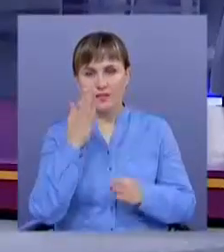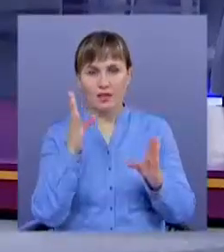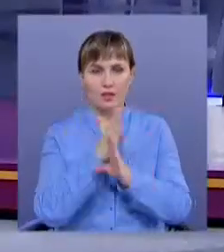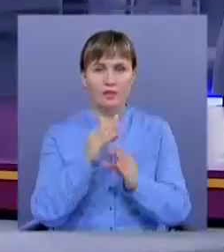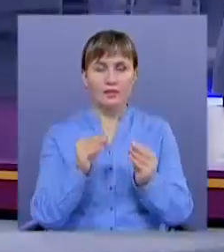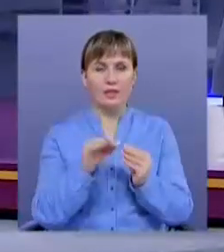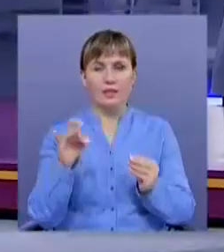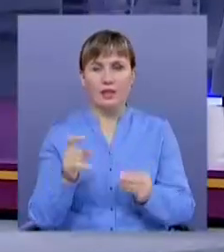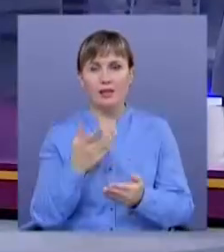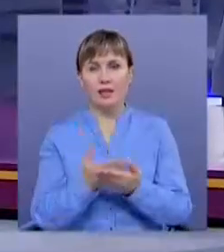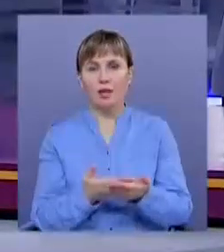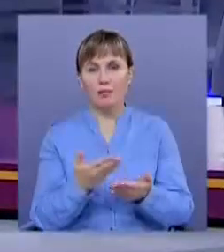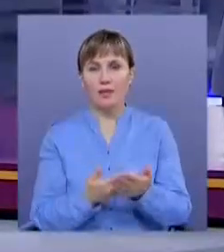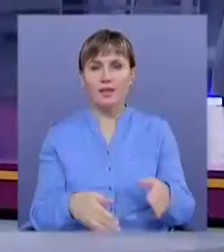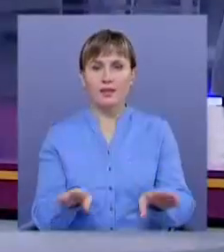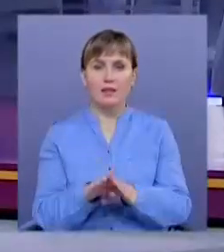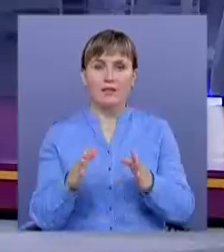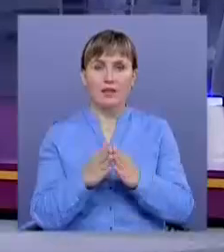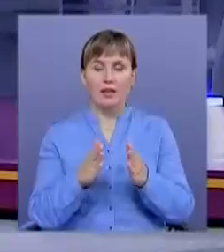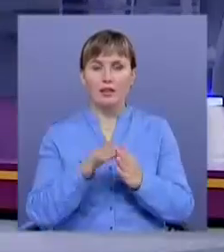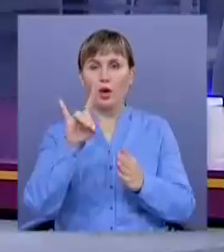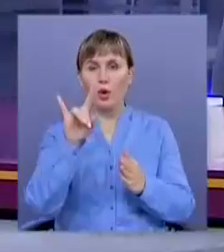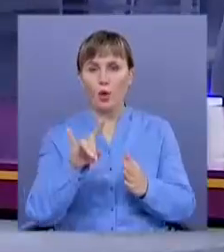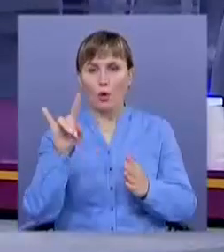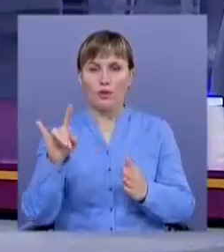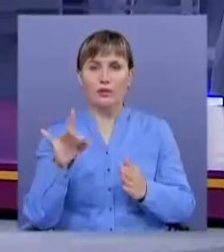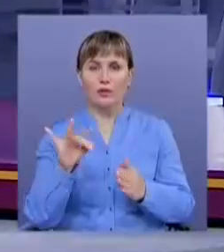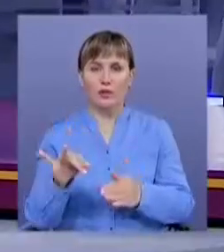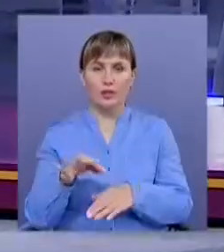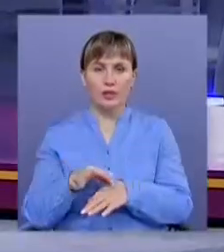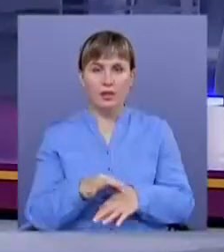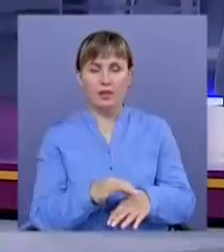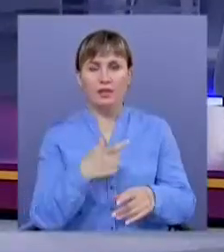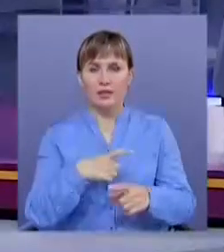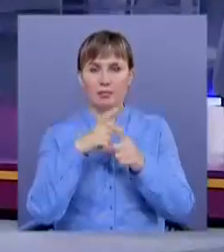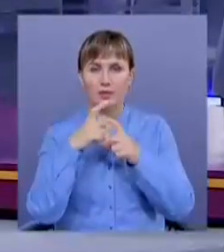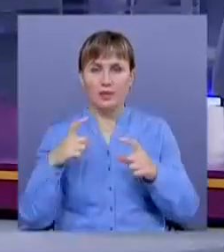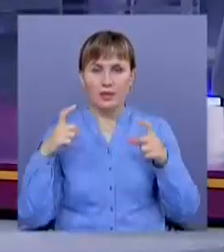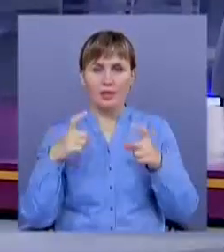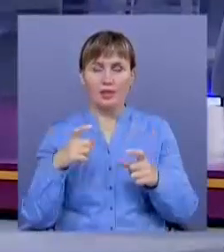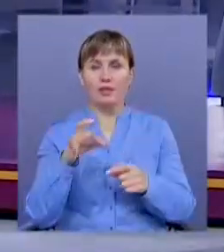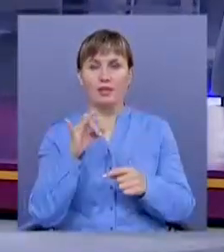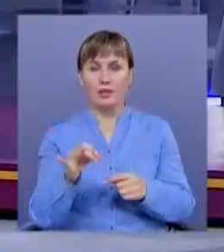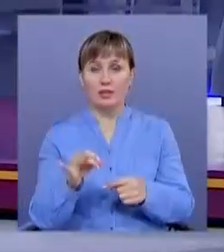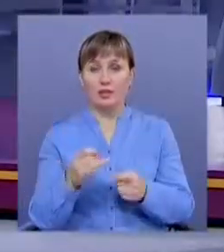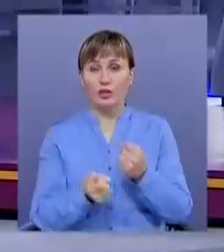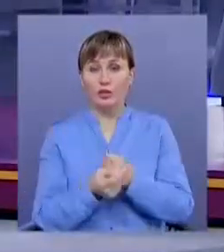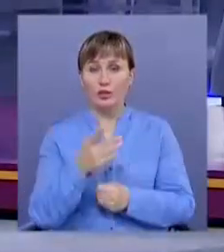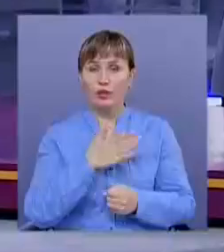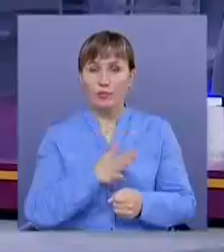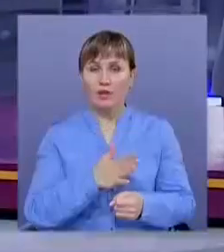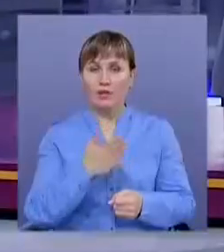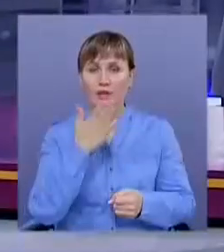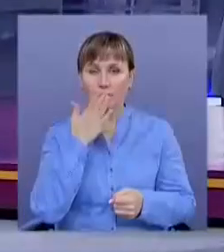десятки раз. Рекомендации закрыть в домах окна и носить респираторы. Позже выяснилось, что источник неприятного запаха